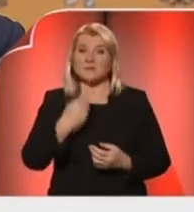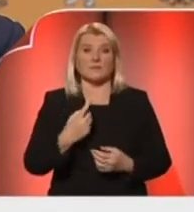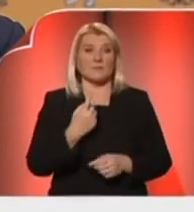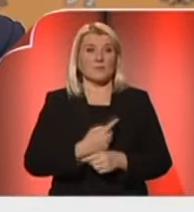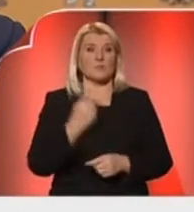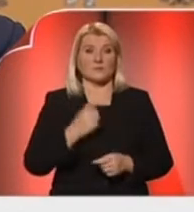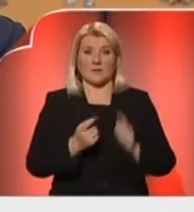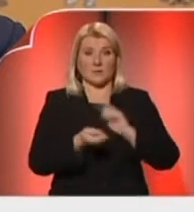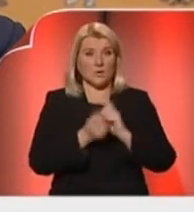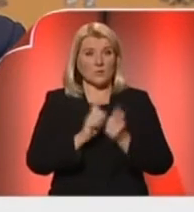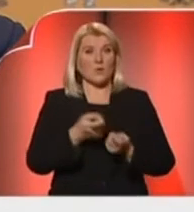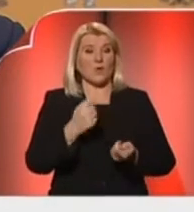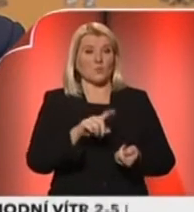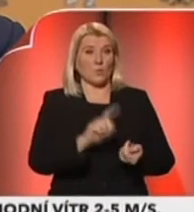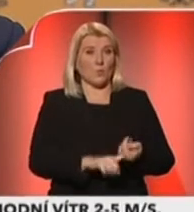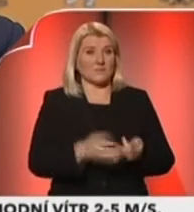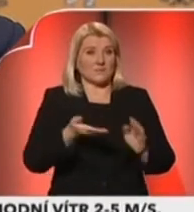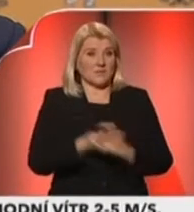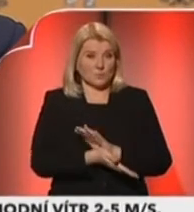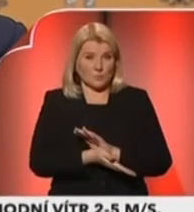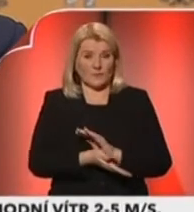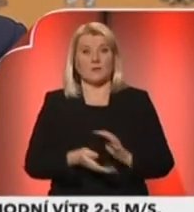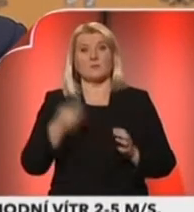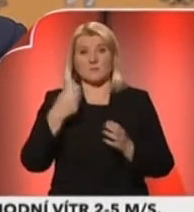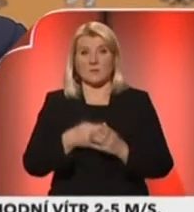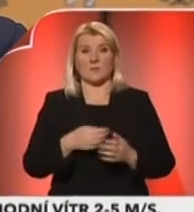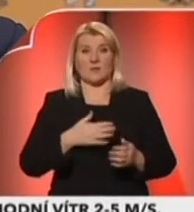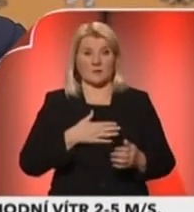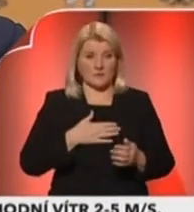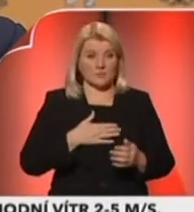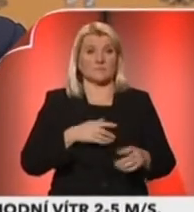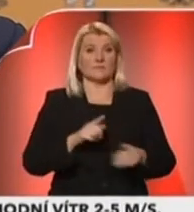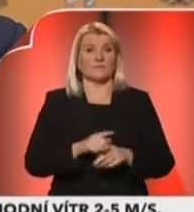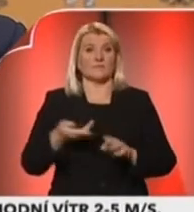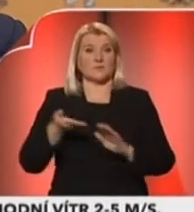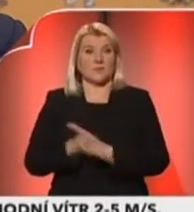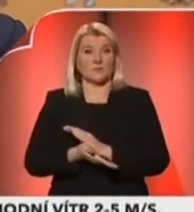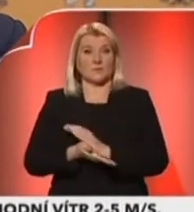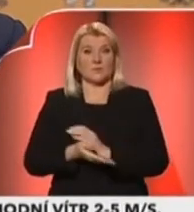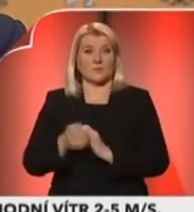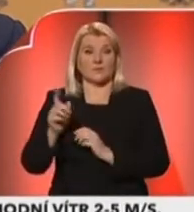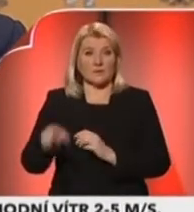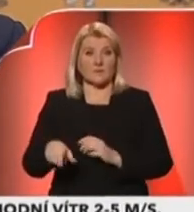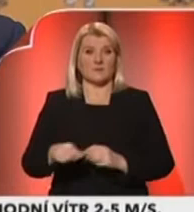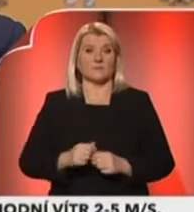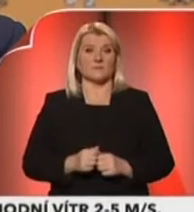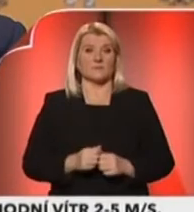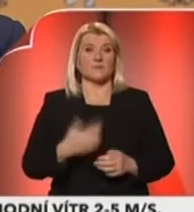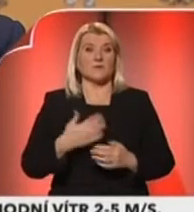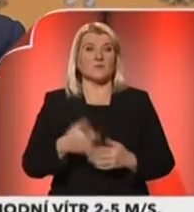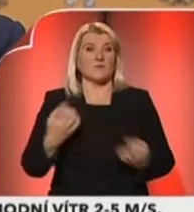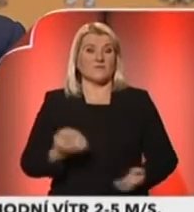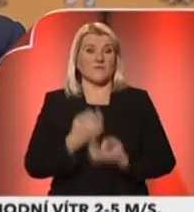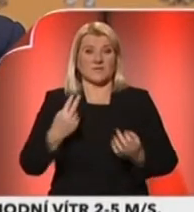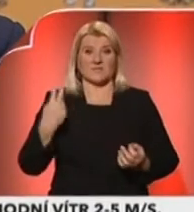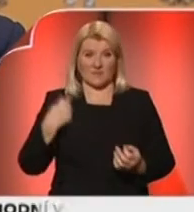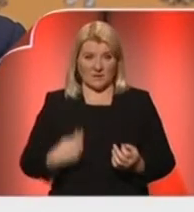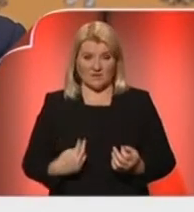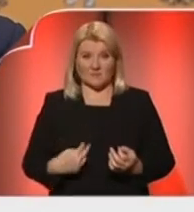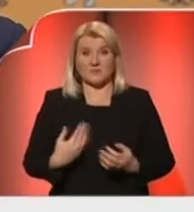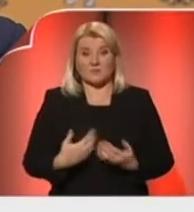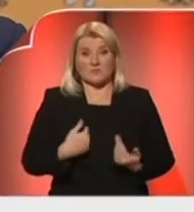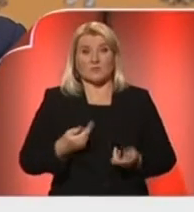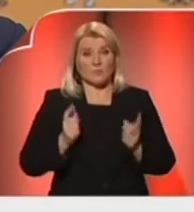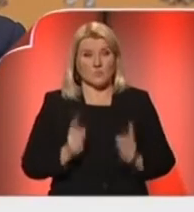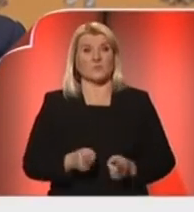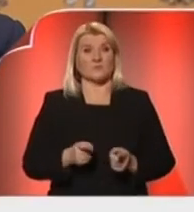dohodu mezi kluby zastupitelů, to znamená mezi námi, mezi zastupiteli. Co se týká financí, tak nám nic jiného nezbývá,